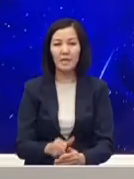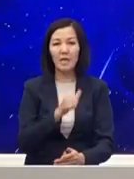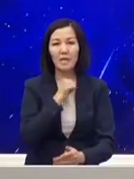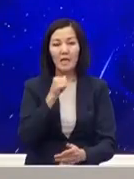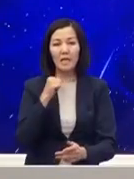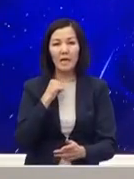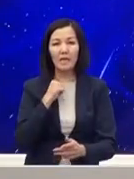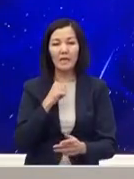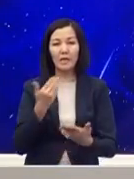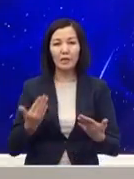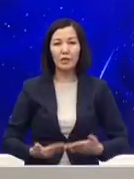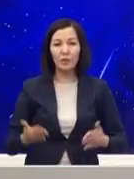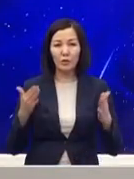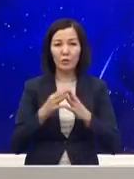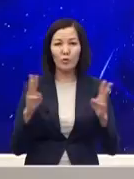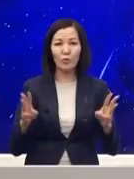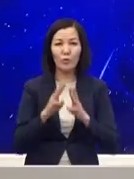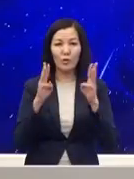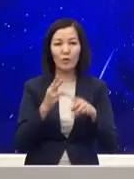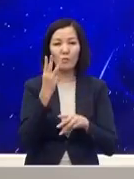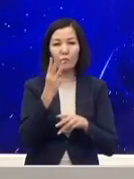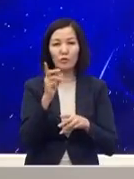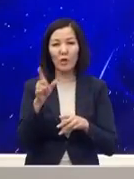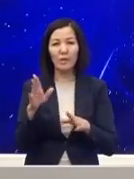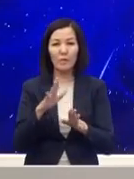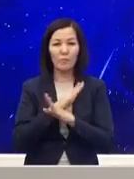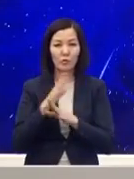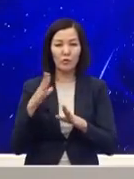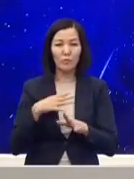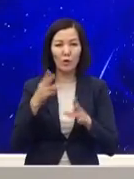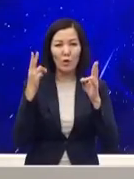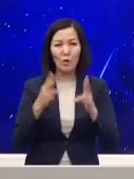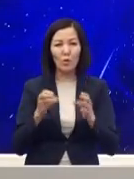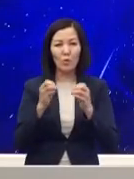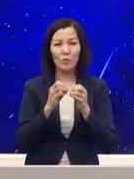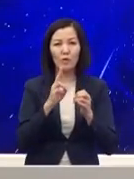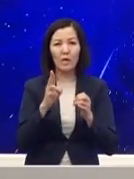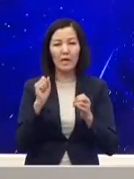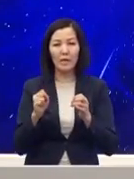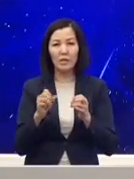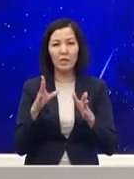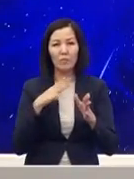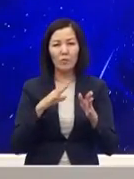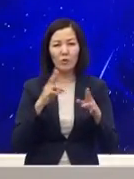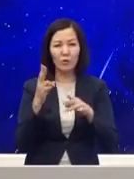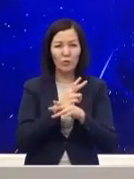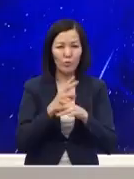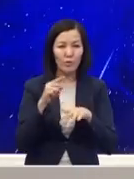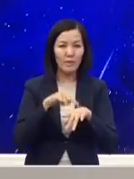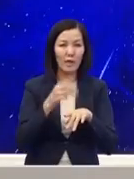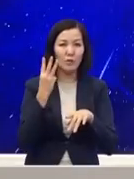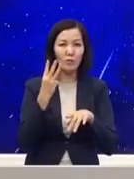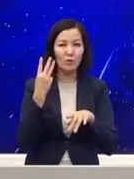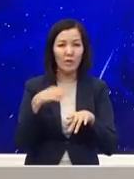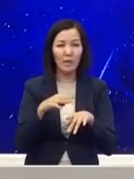Талғарда жеке тұрғын үй өртеніп, 3 адам көз жұмды. Оқиға 10 қарашада болған, түнгі сағат 3:40-та